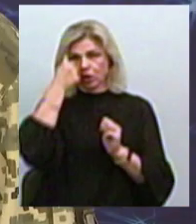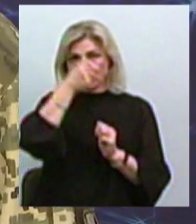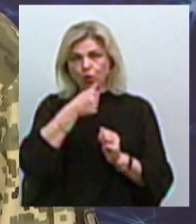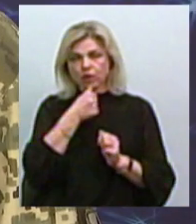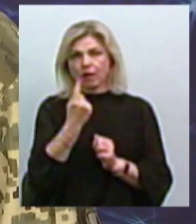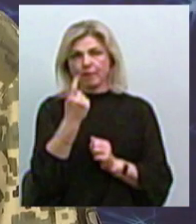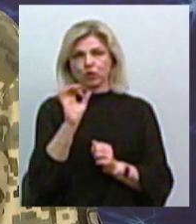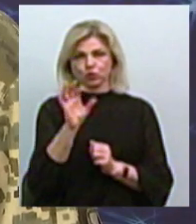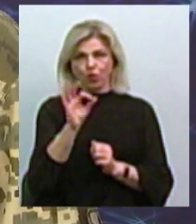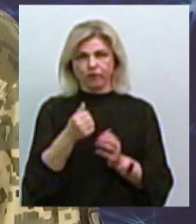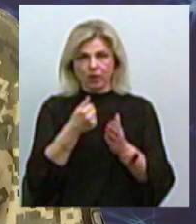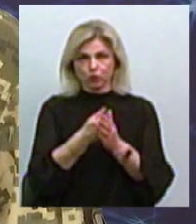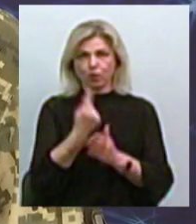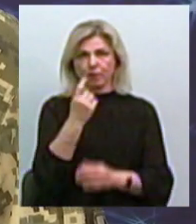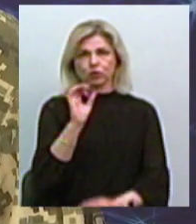1 жовтня.